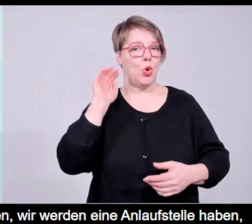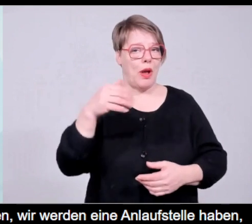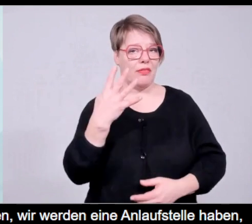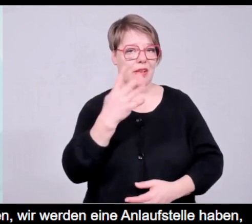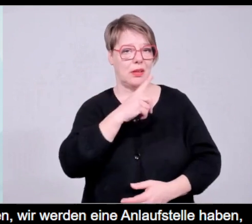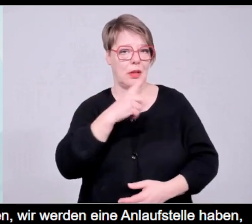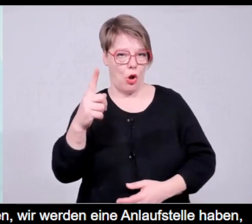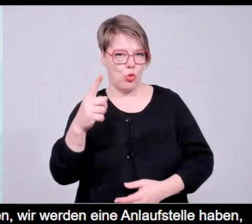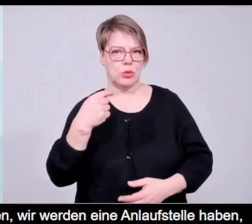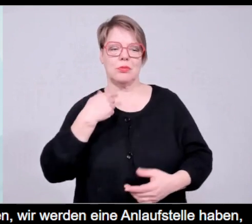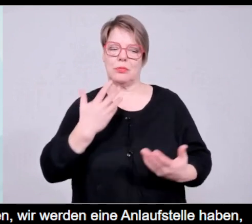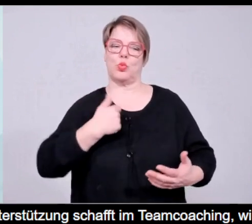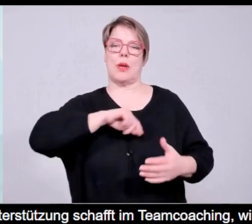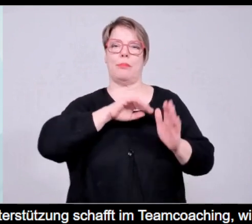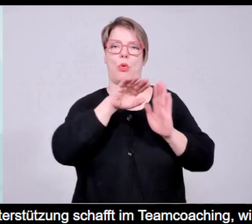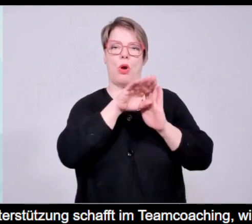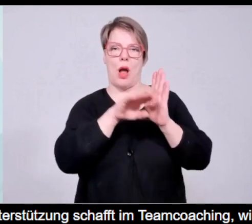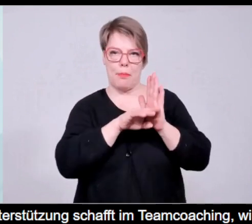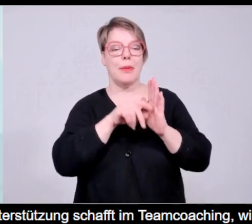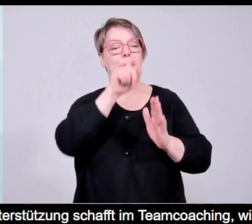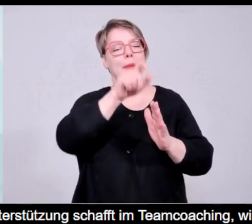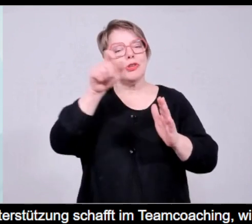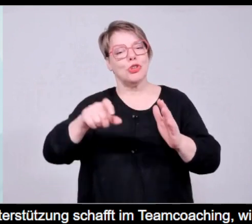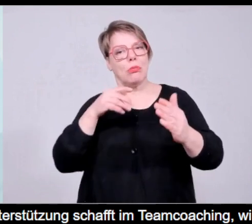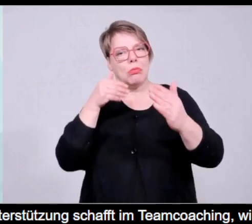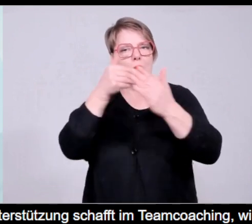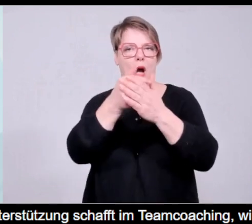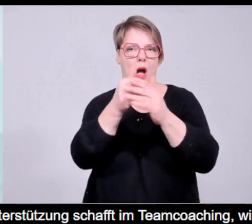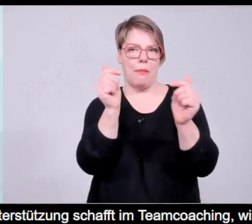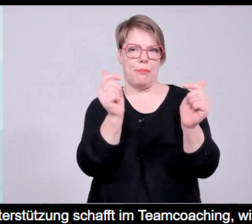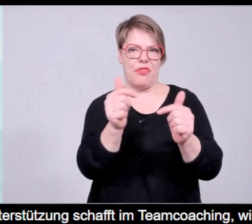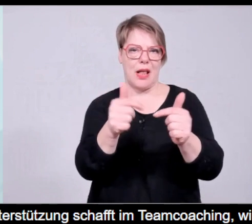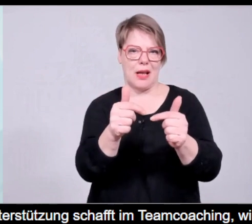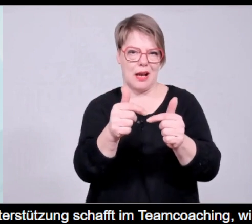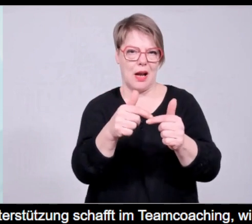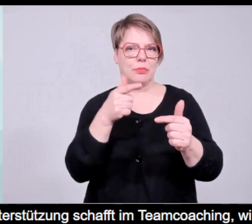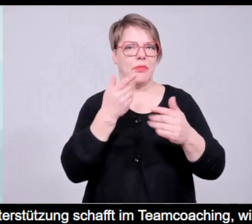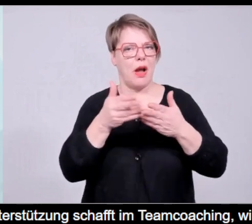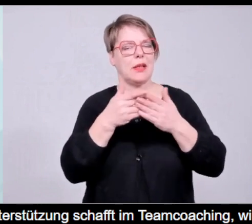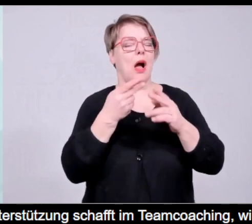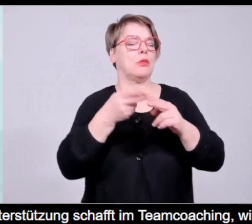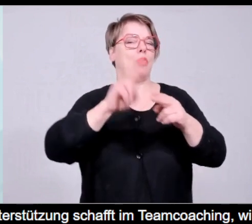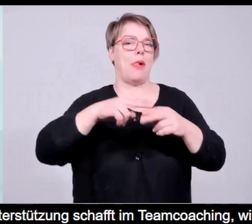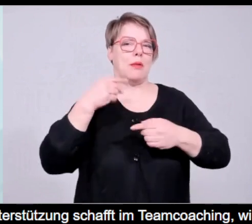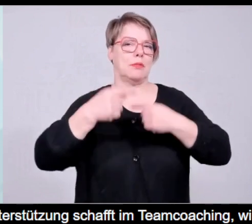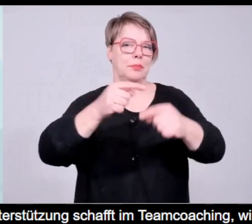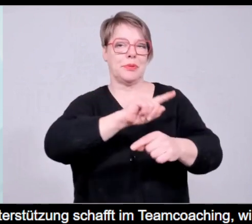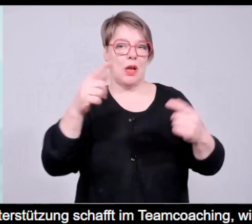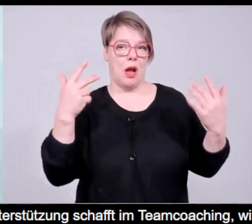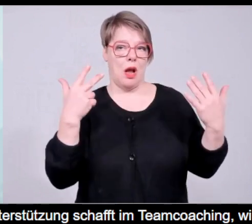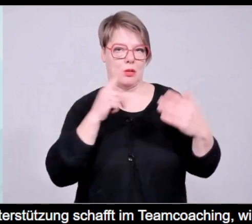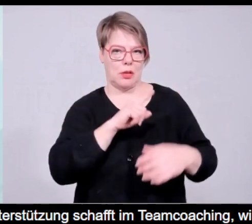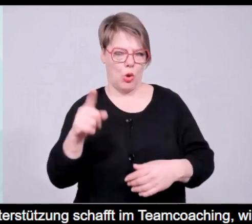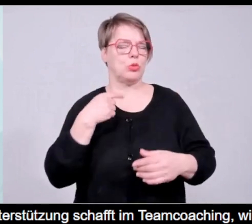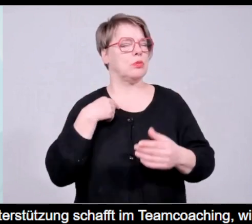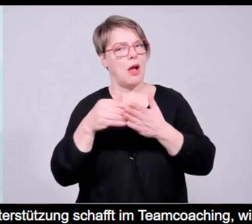schaffen zwischen Familie, Ehrenamt und Pflege, damit der Pflegebedürftige möglichst lange eben in seinen eigenen vier Wänden